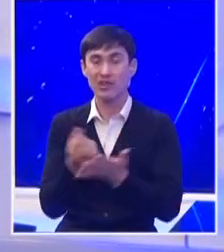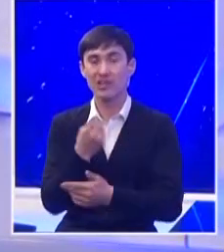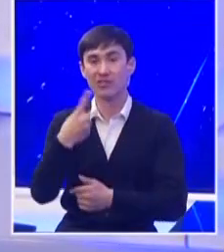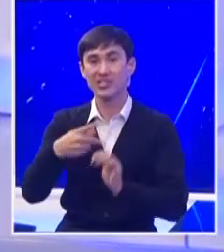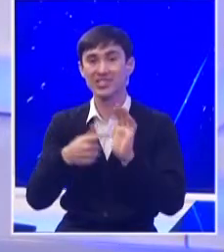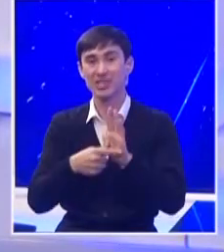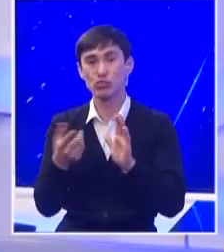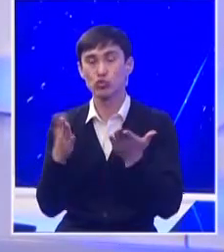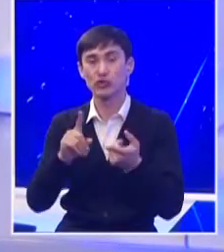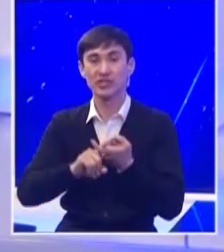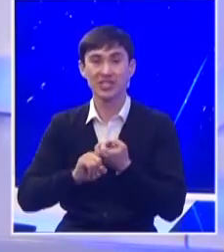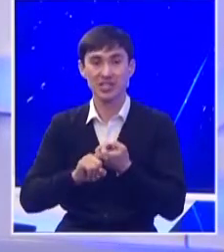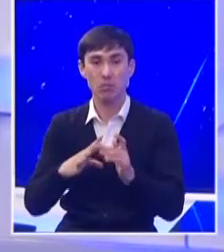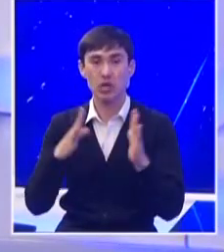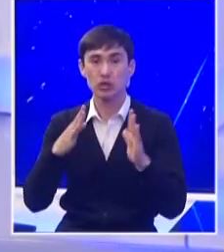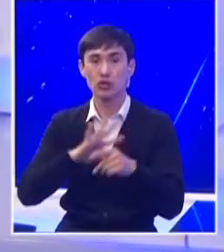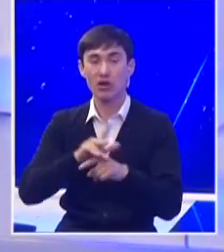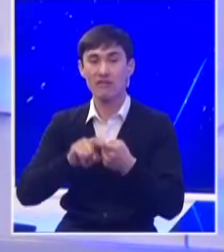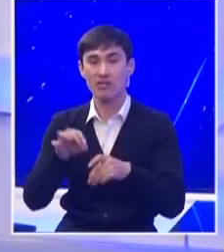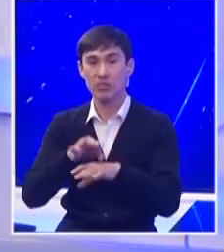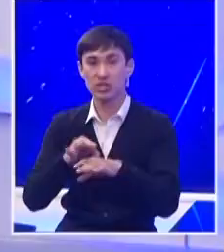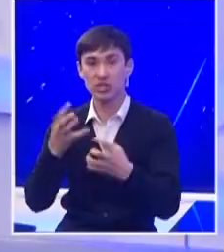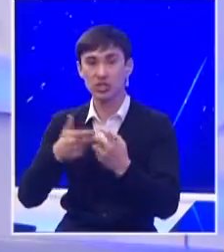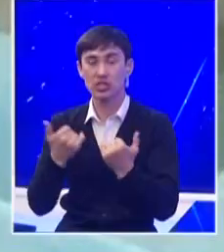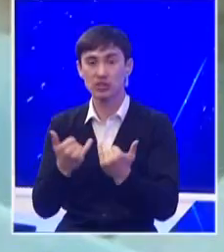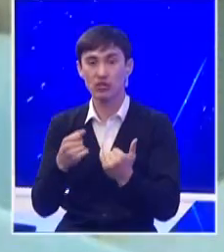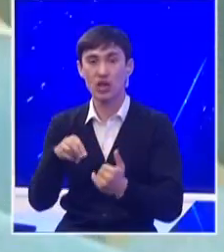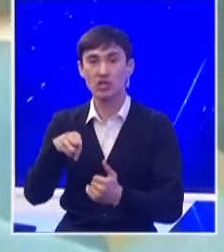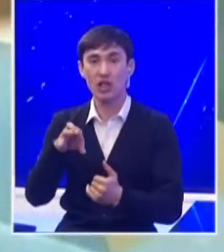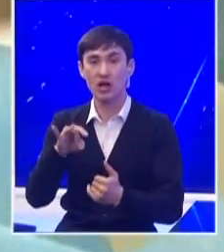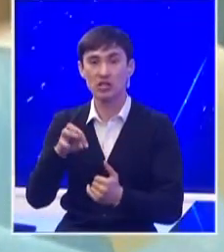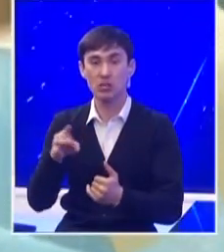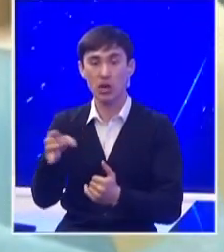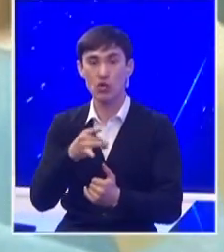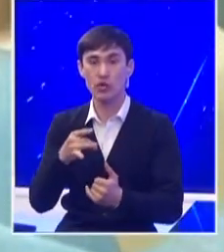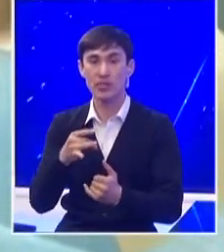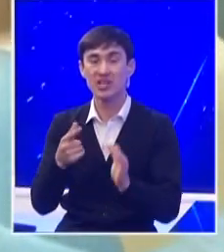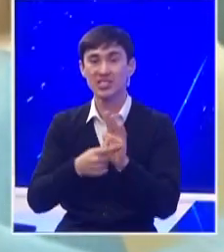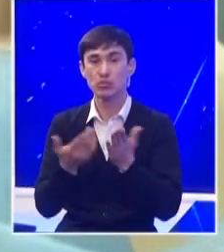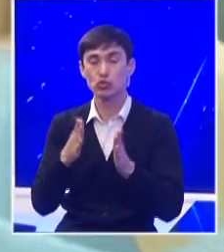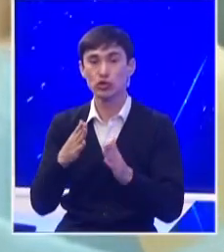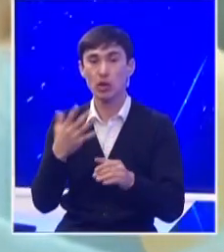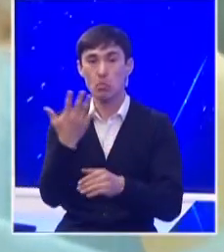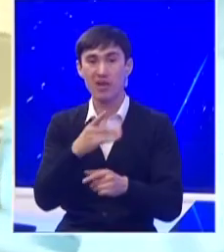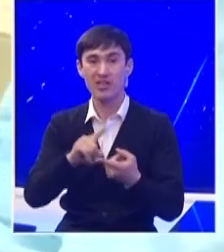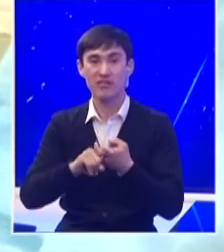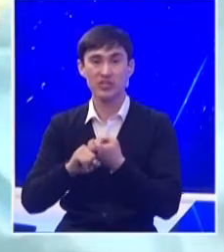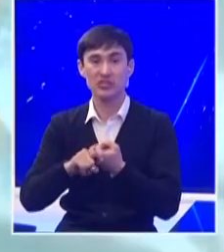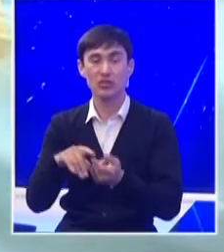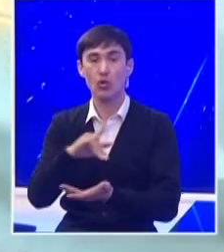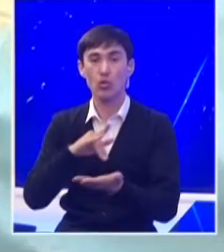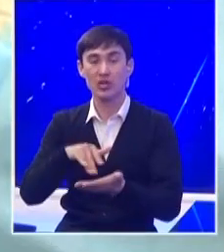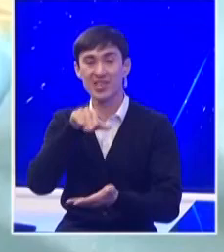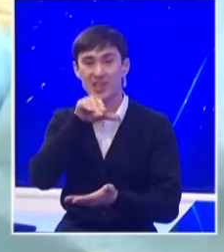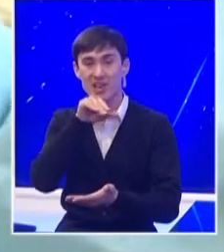случаев заражения. Большинство ковидных пациентов числится на сегодня в Талгарском районе. 7 случаев. 5 инфицированных в